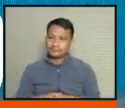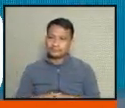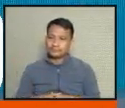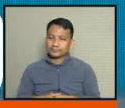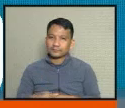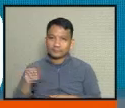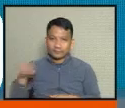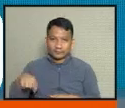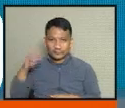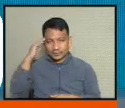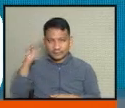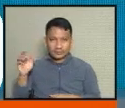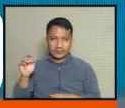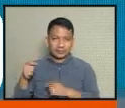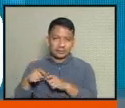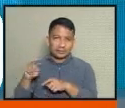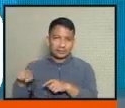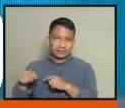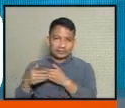Kailangan nila marinig yung side mo.